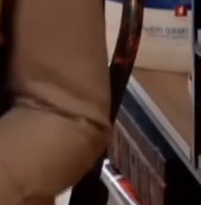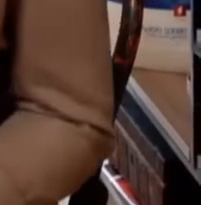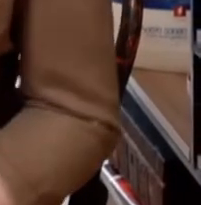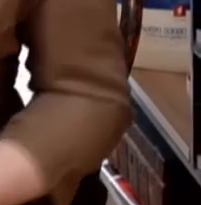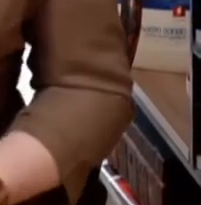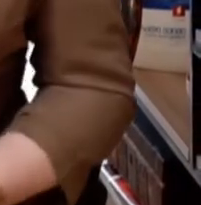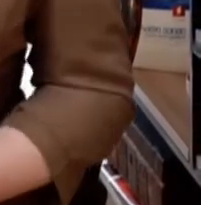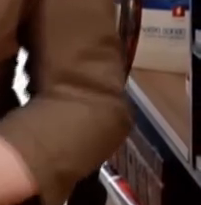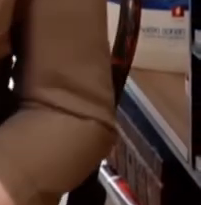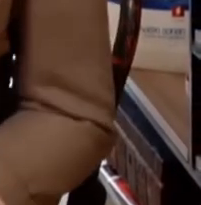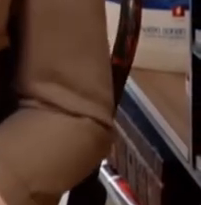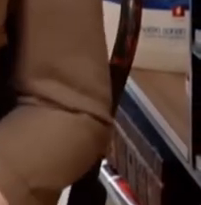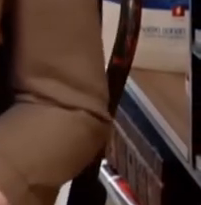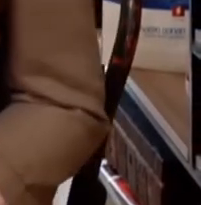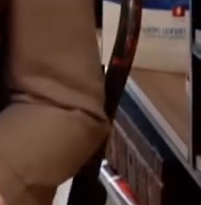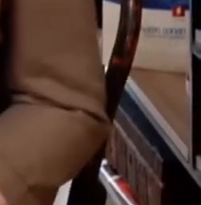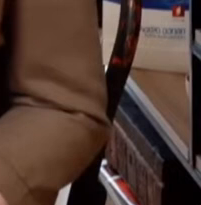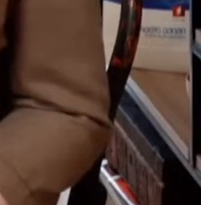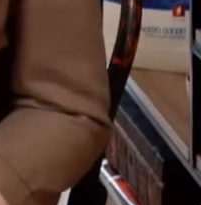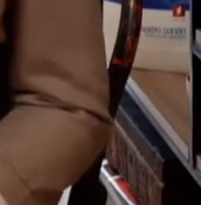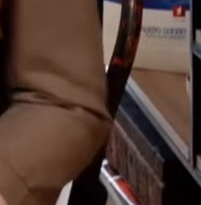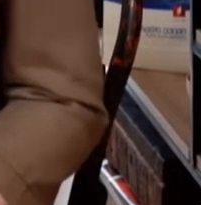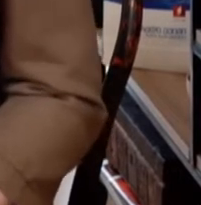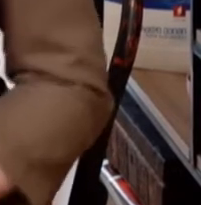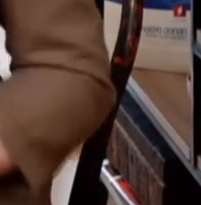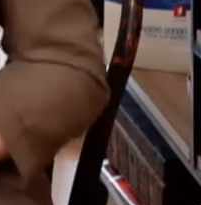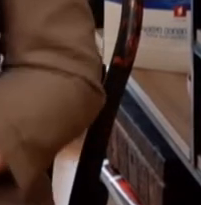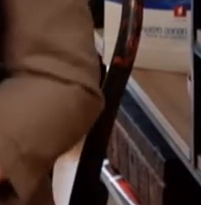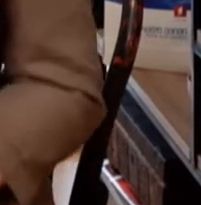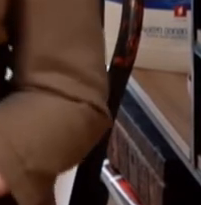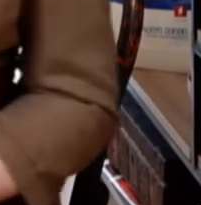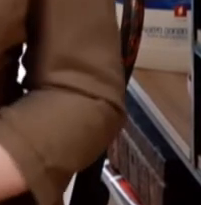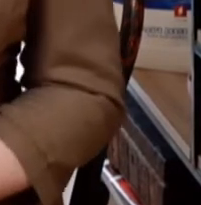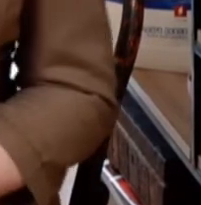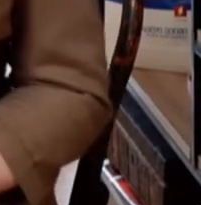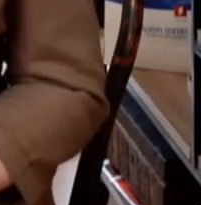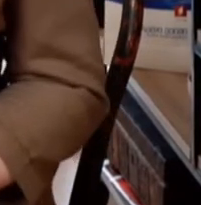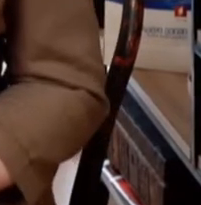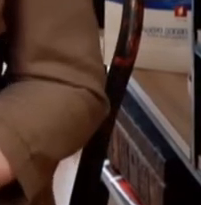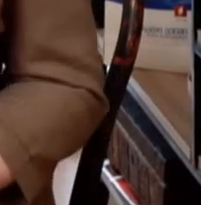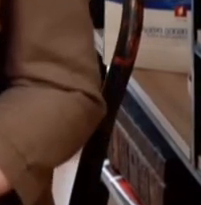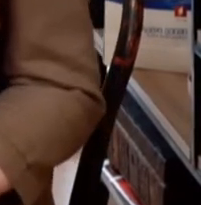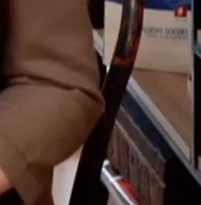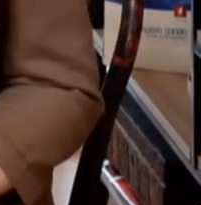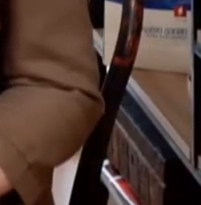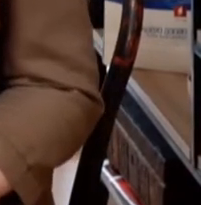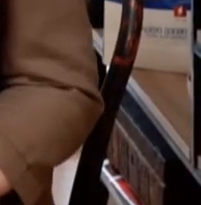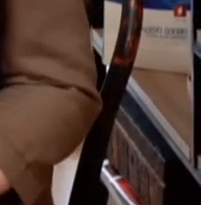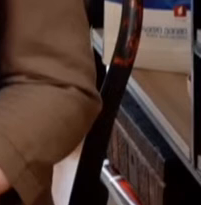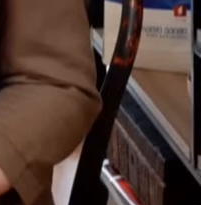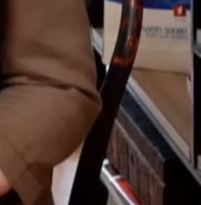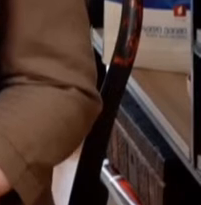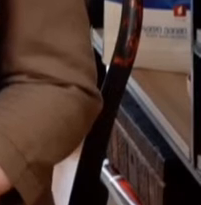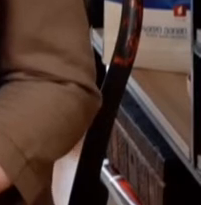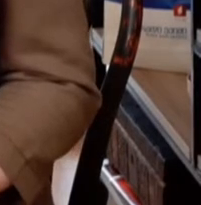დილამშვიდობისა. ეს საქართველოს პირველი არქია, თქვენ უყურებთ გადაცემას პირადი ექიმ მარი მალაზონია სურდო თარგმანით. ჩვენ საუბრობთ ადამიანზე, ეს არის